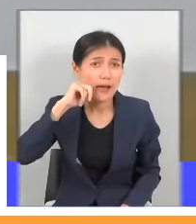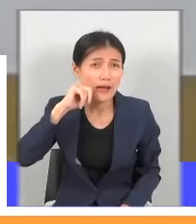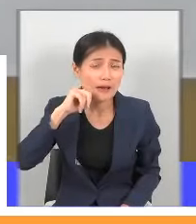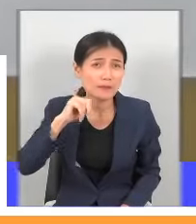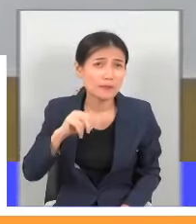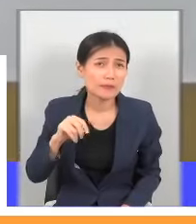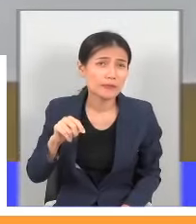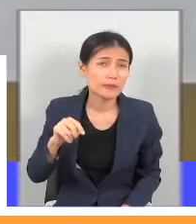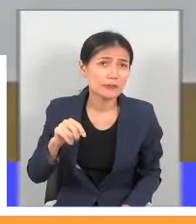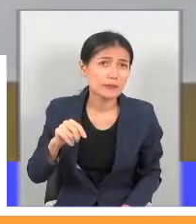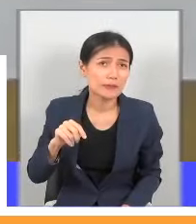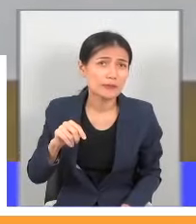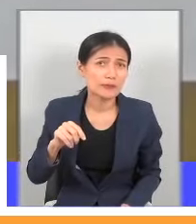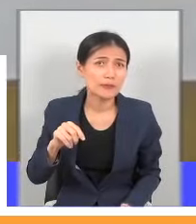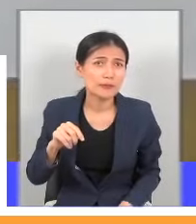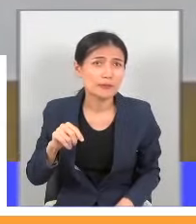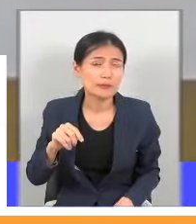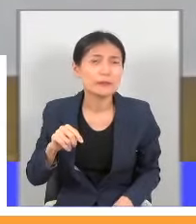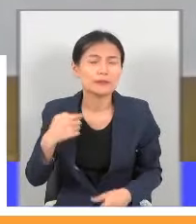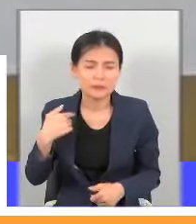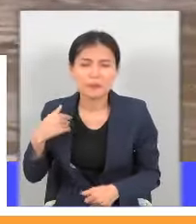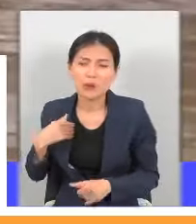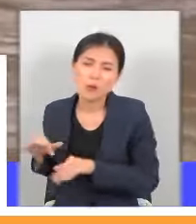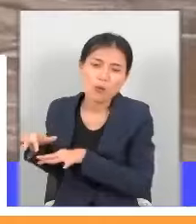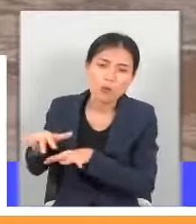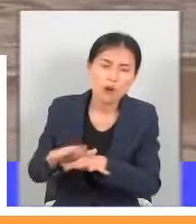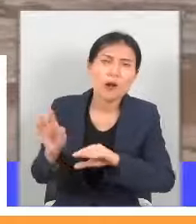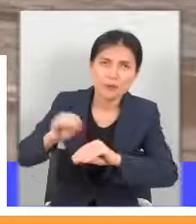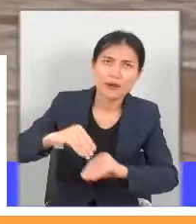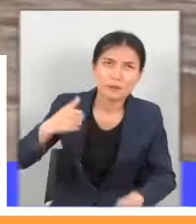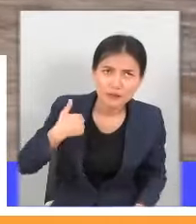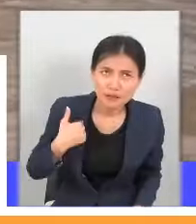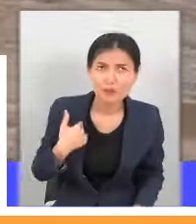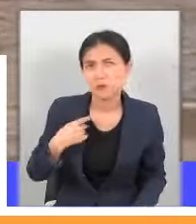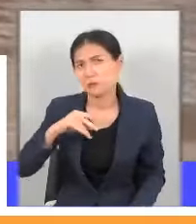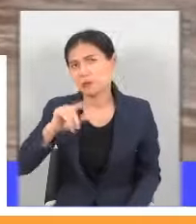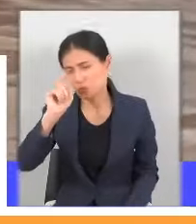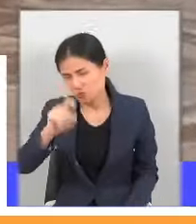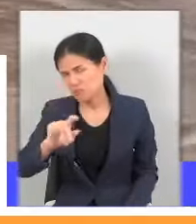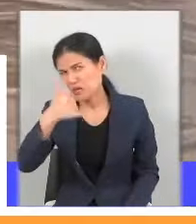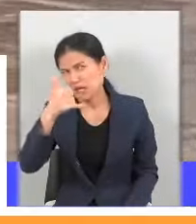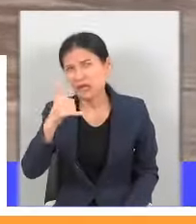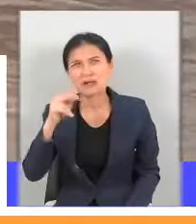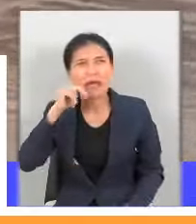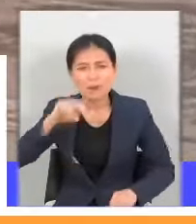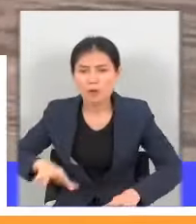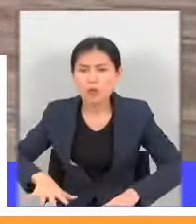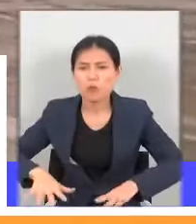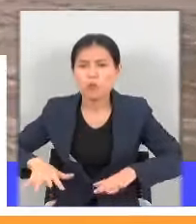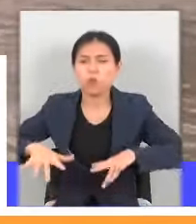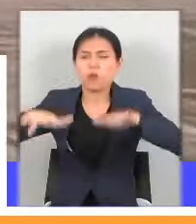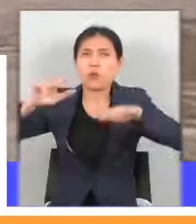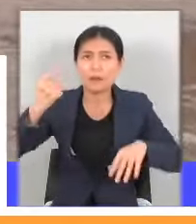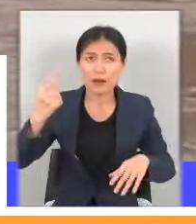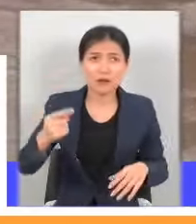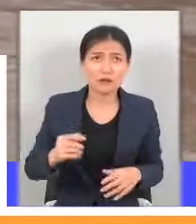นะคะแล้วก็แควพระปงค่ะเพราะฉะนั้นเนี่ยมันเป็นไปได้ว่าน้ำอาจจะเพิ่มสูงขึ้นนะคะเดี๋ยวถ้าเกิดคนในพื้นที่ก็ยังพลา